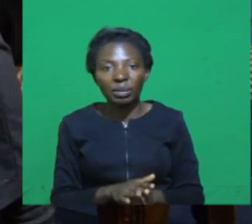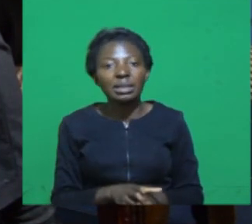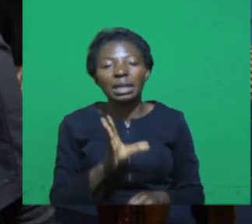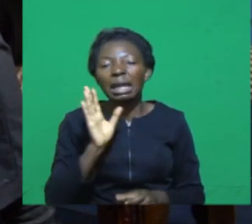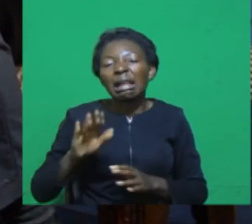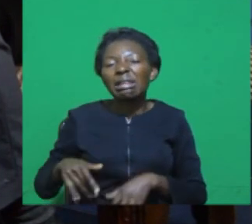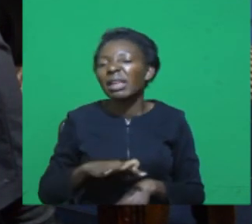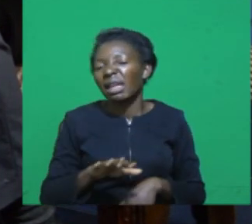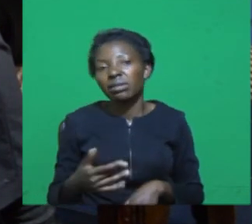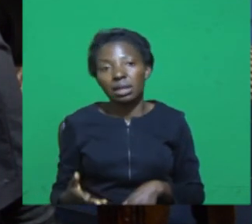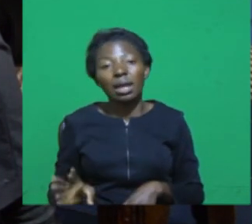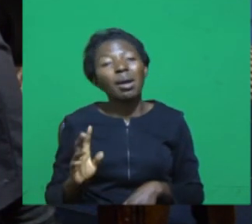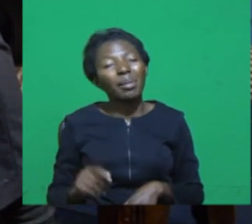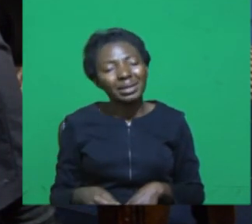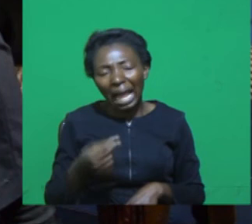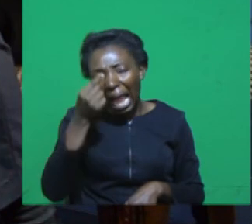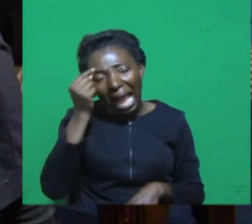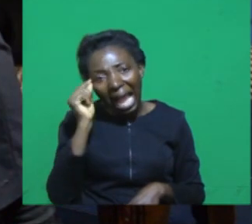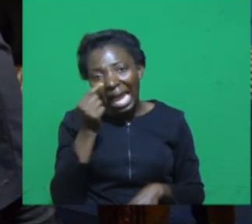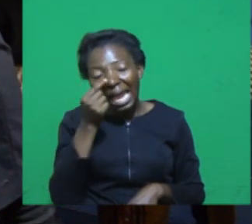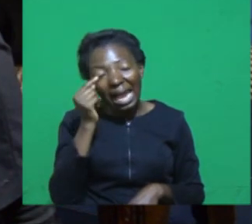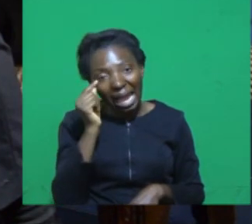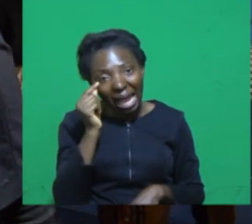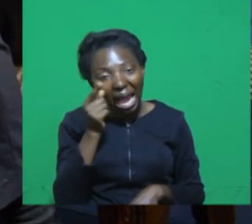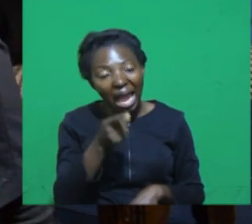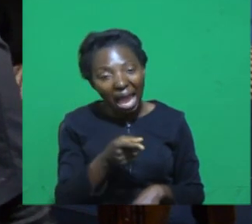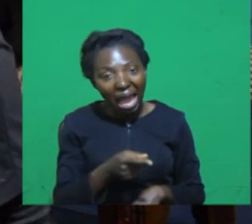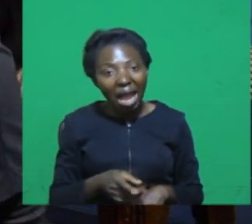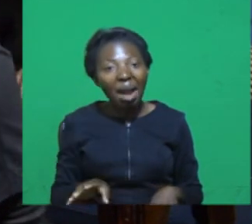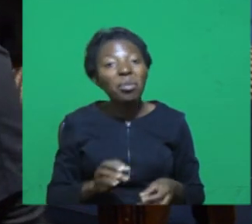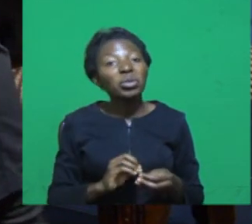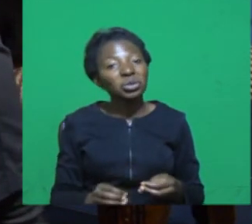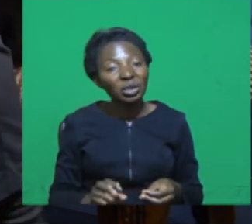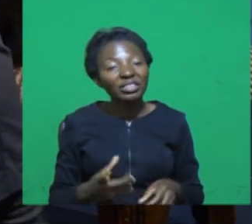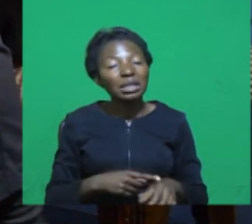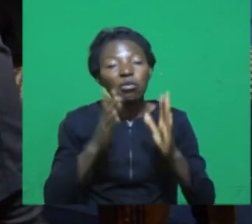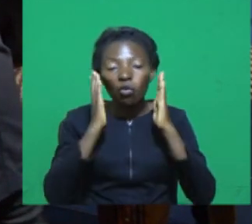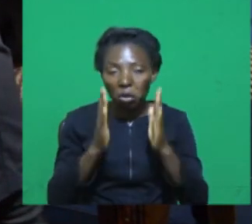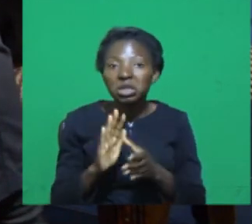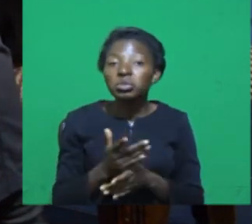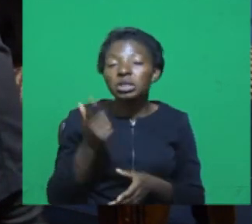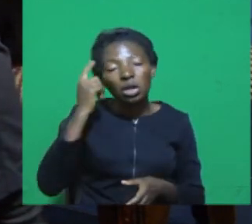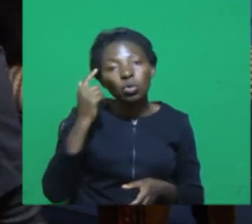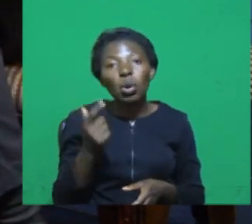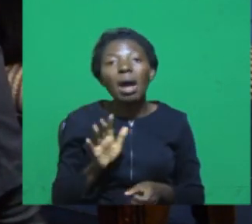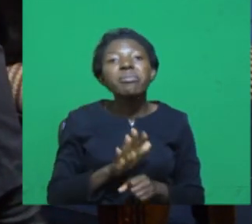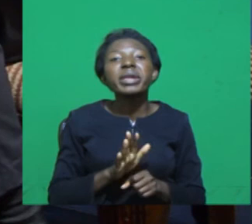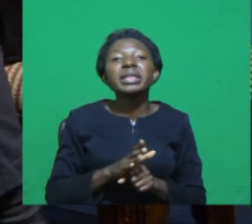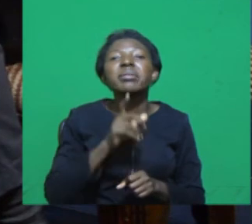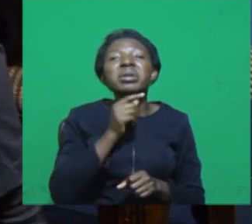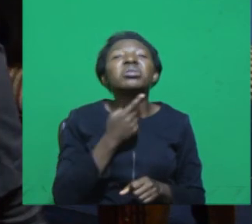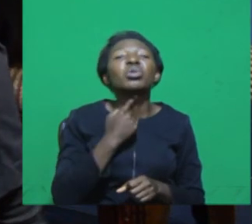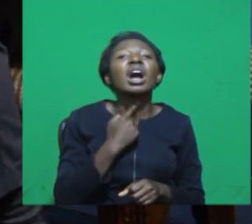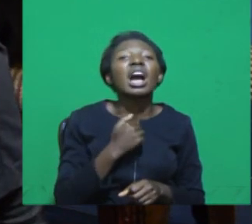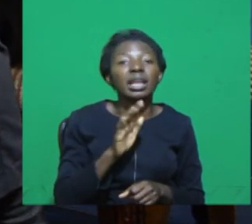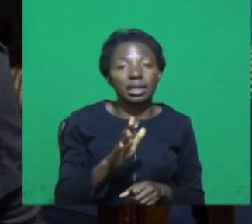kumwe kwese but pamaziso netsiye sezviri kureva bhaibheri vanokonzentrata ipapo kureva kuti mwana